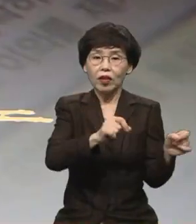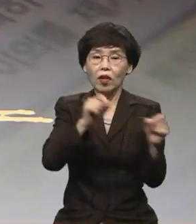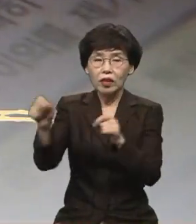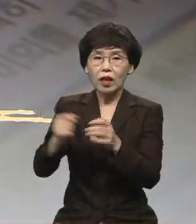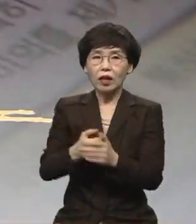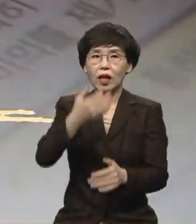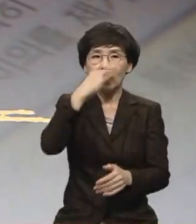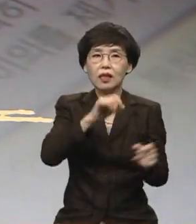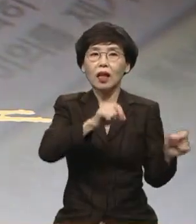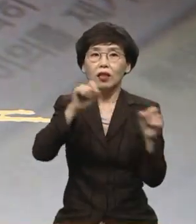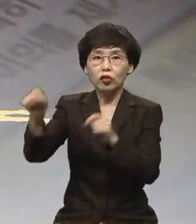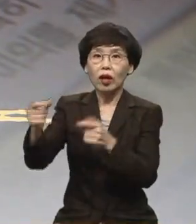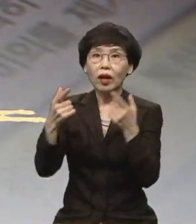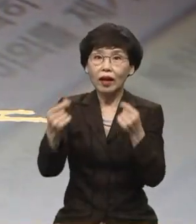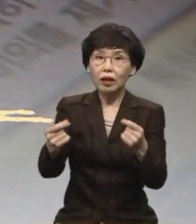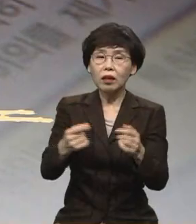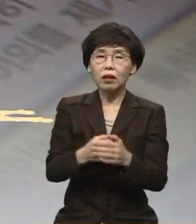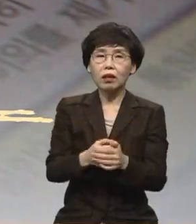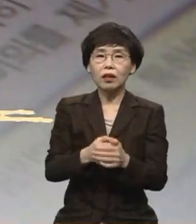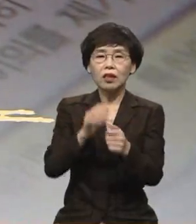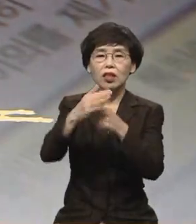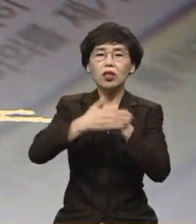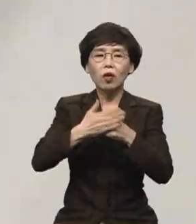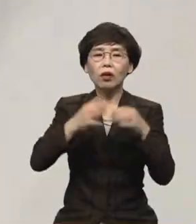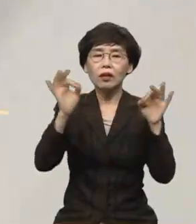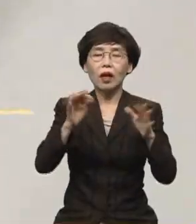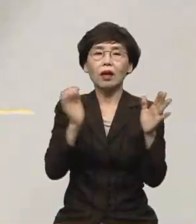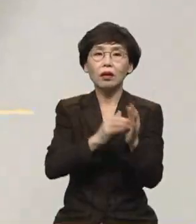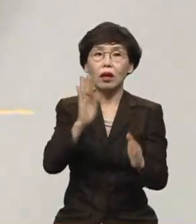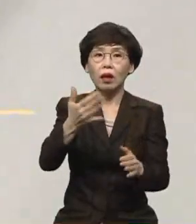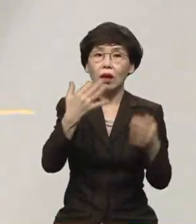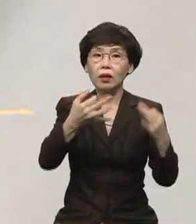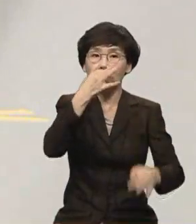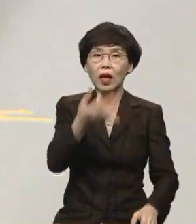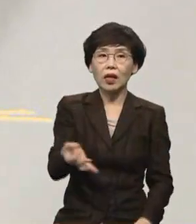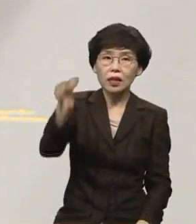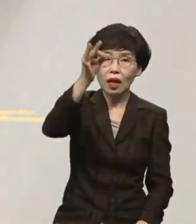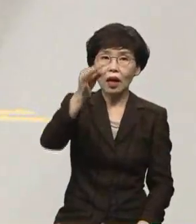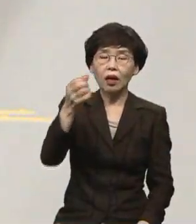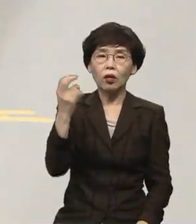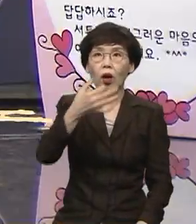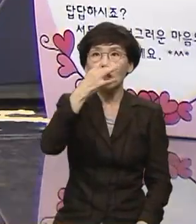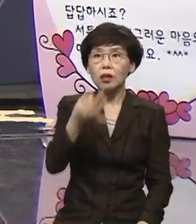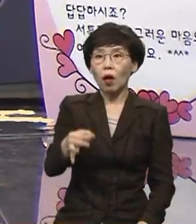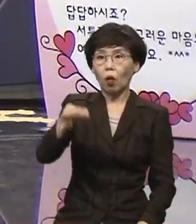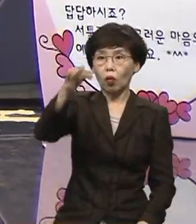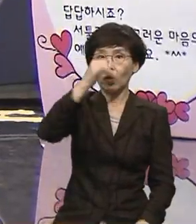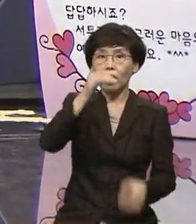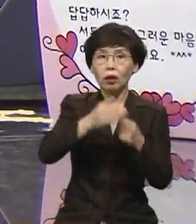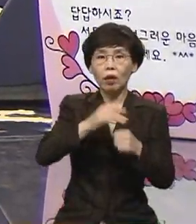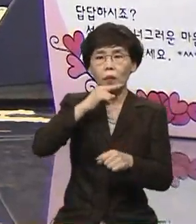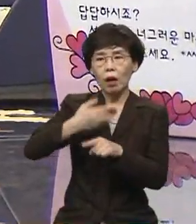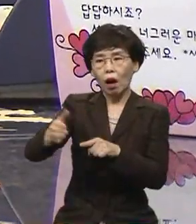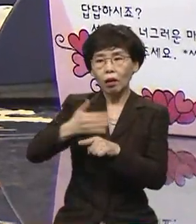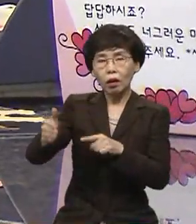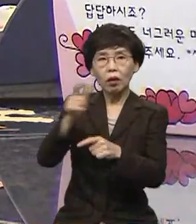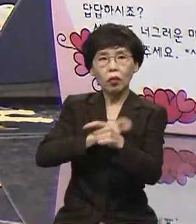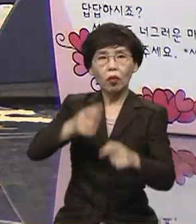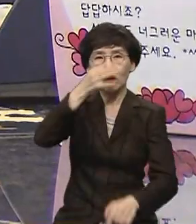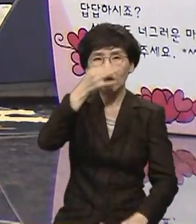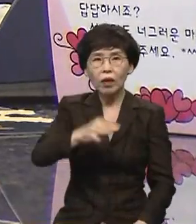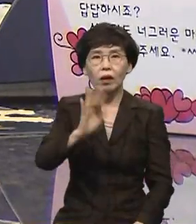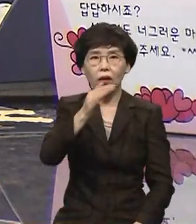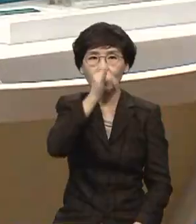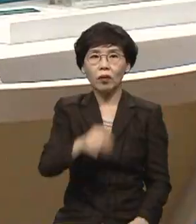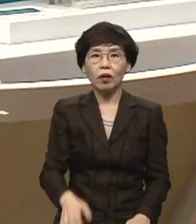코로나 대출 지원은 단계적으로 끝날 예정이고 금리 인상에 이자까지 비싸지고 있어서 빚 갚기는 더욱 막막해지고